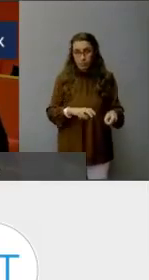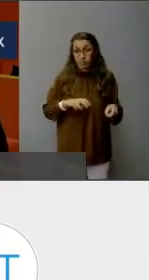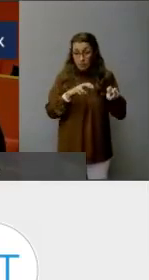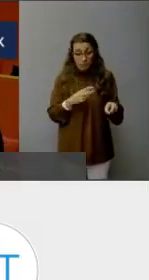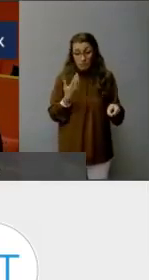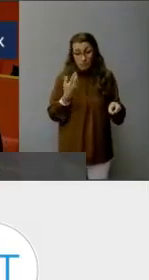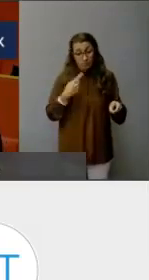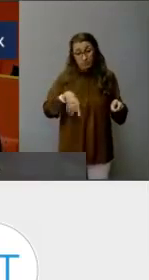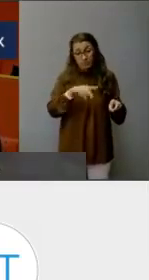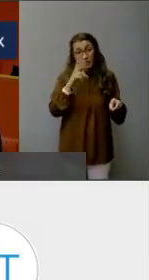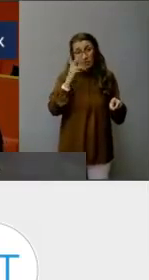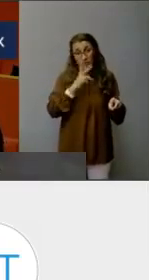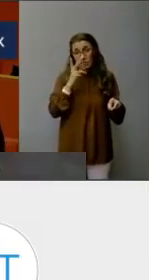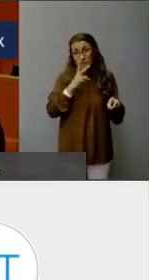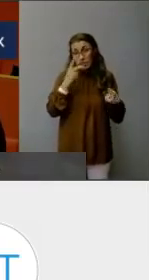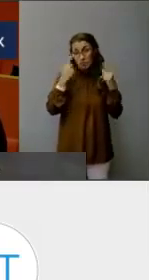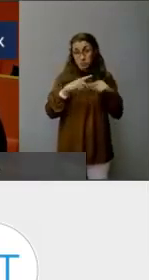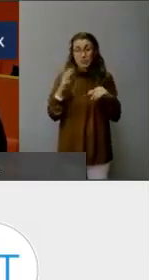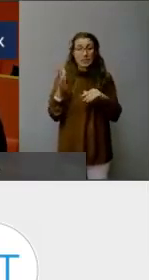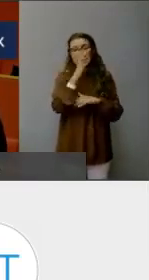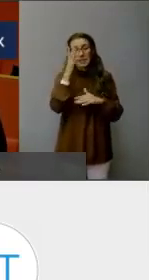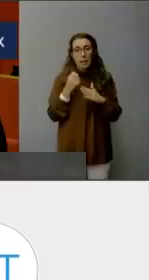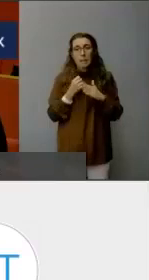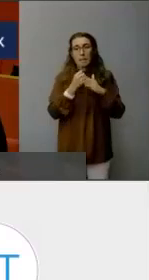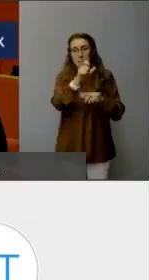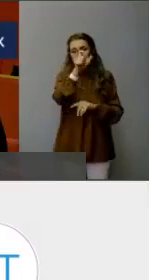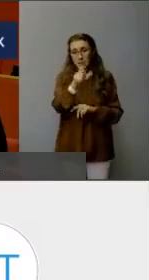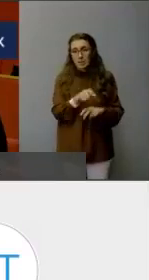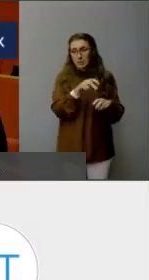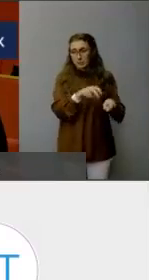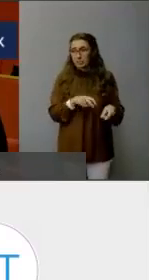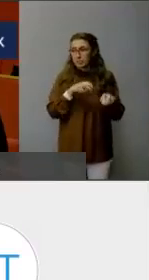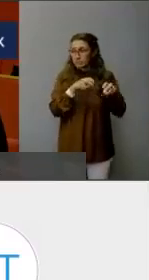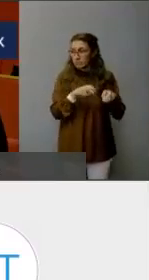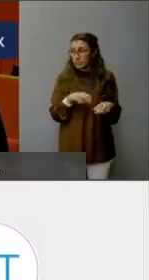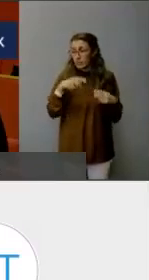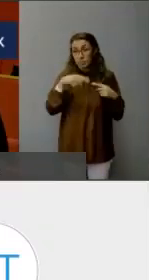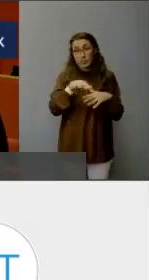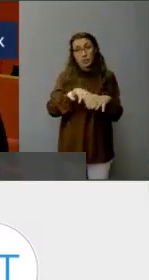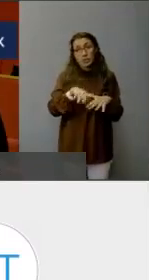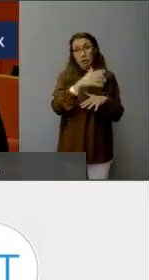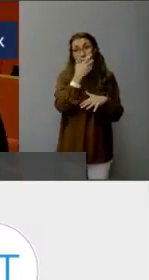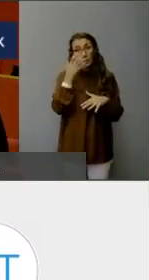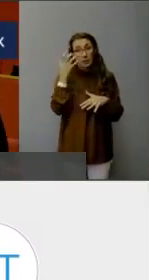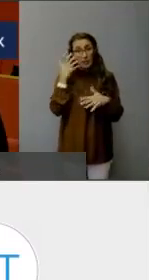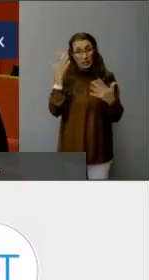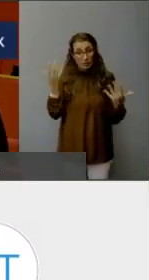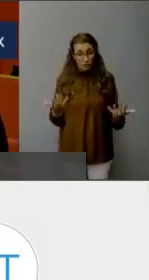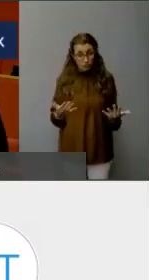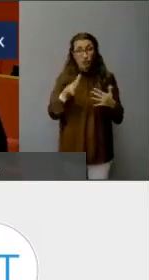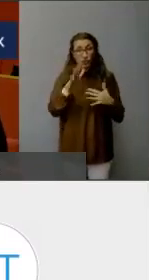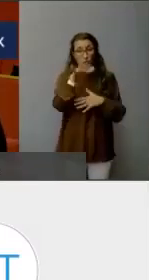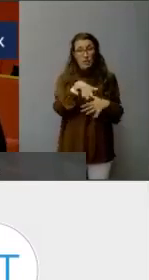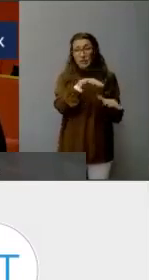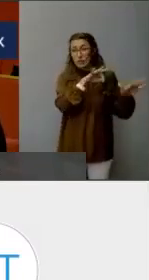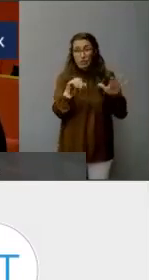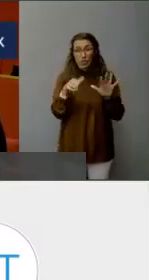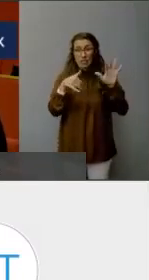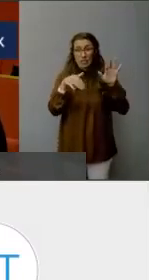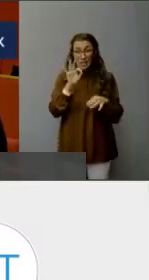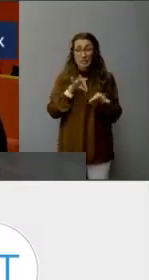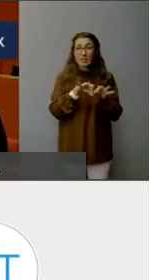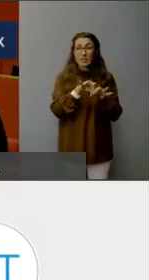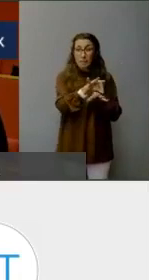riqualificazione si prostituisce si edifica nella zona di pregio 5.000 960 metri il recupero del